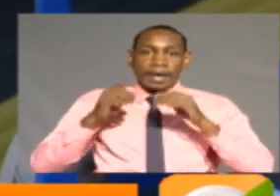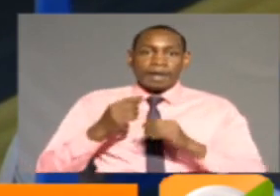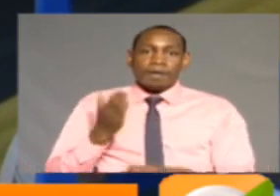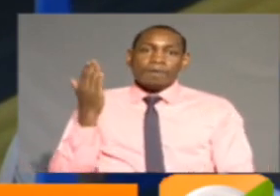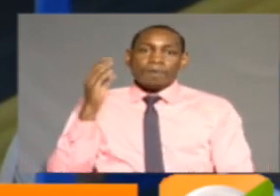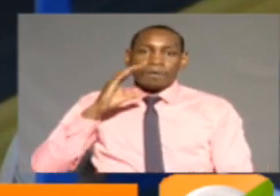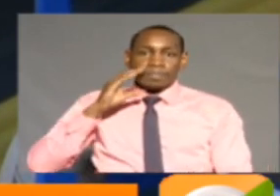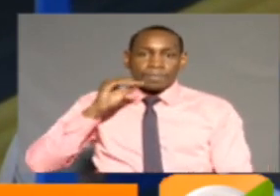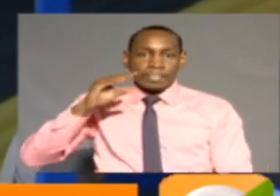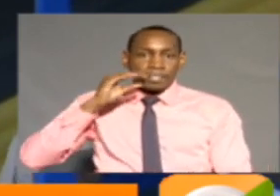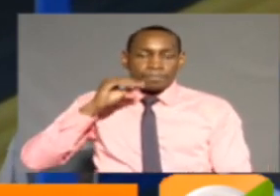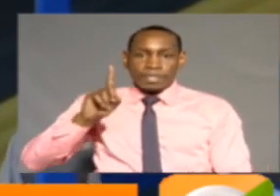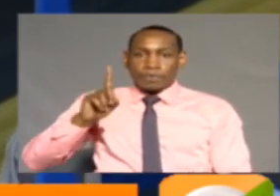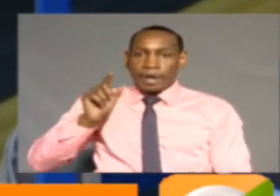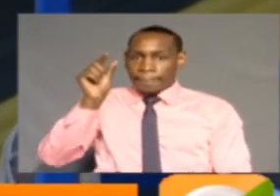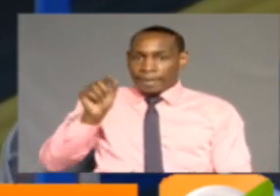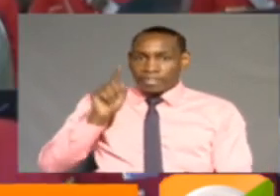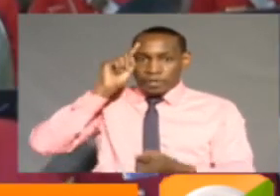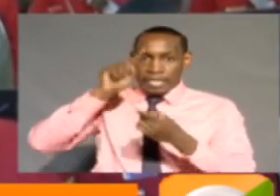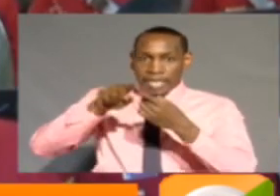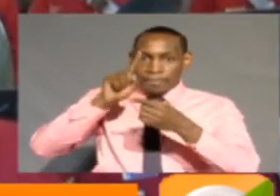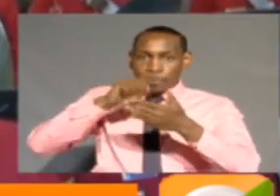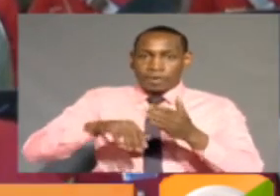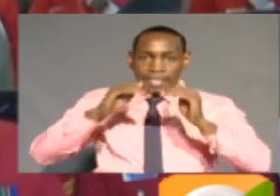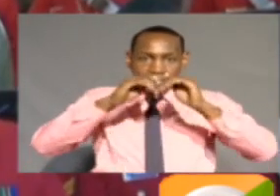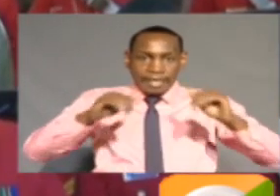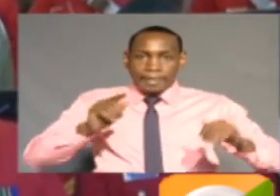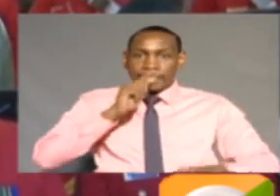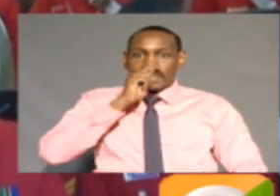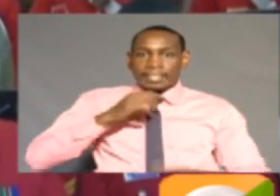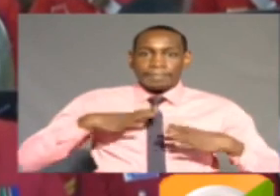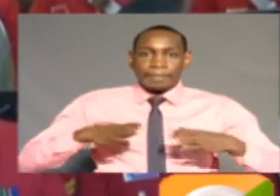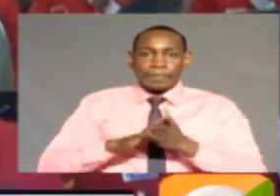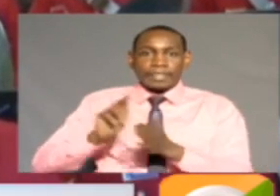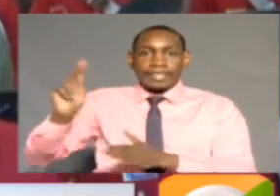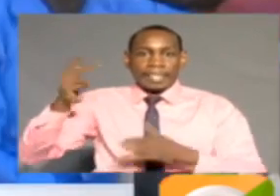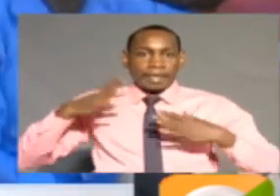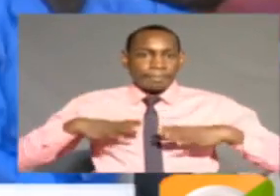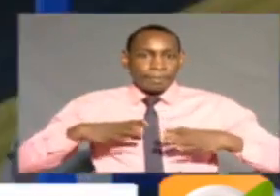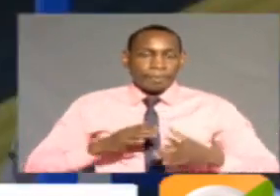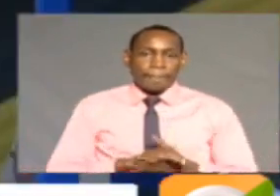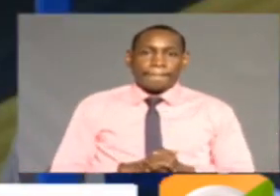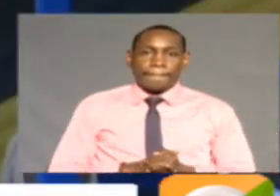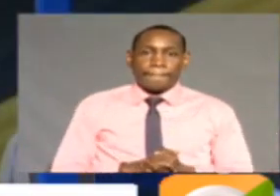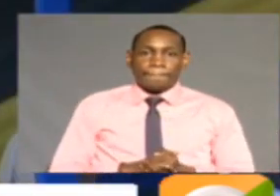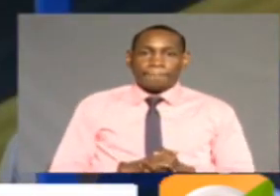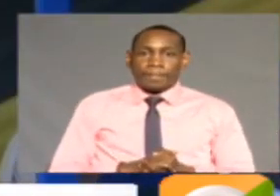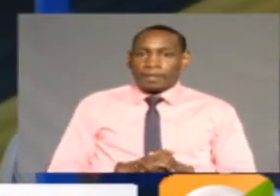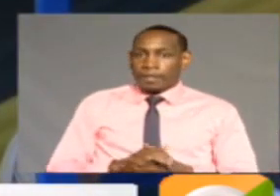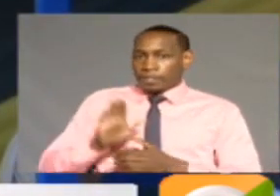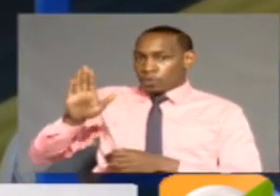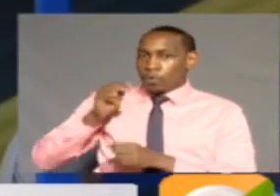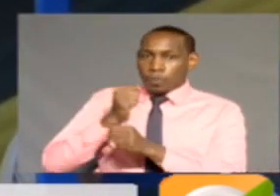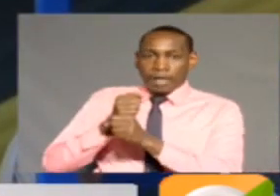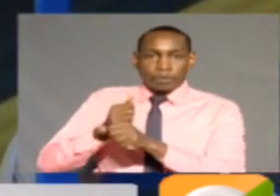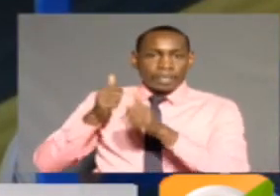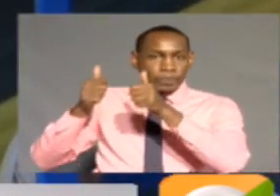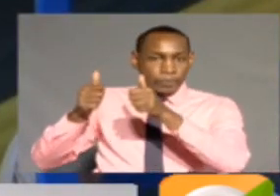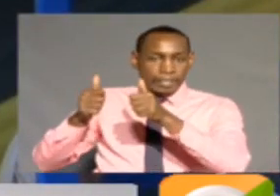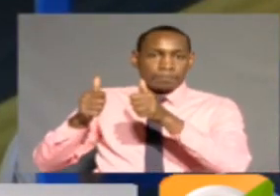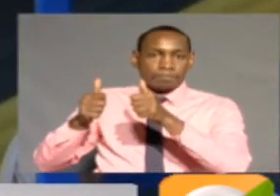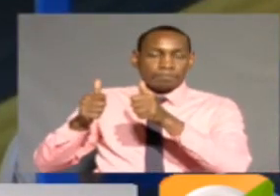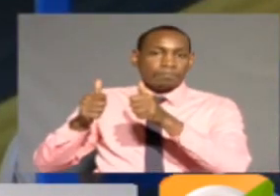mtu mmoja akiwa na lengo la kuwagawanya Watanzania na Wakenya. Umefanya vizuri sana.